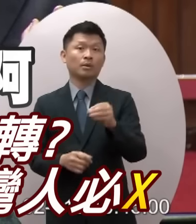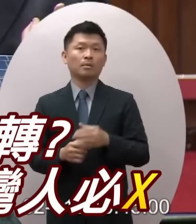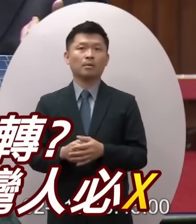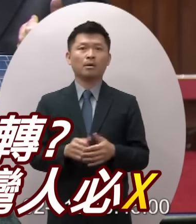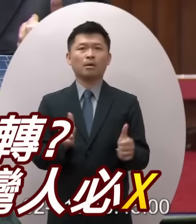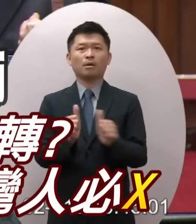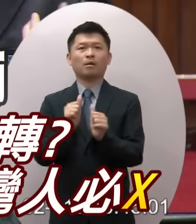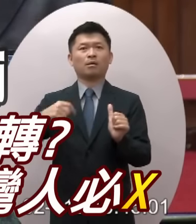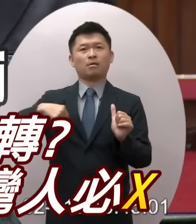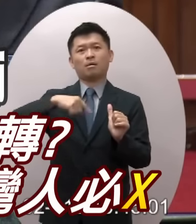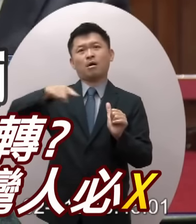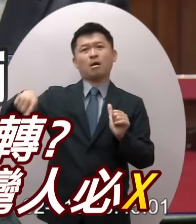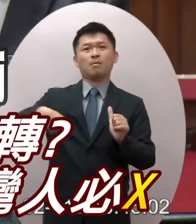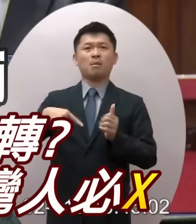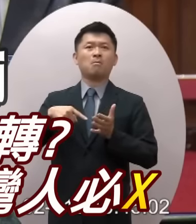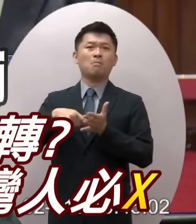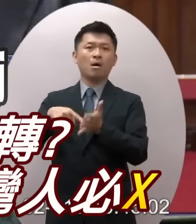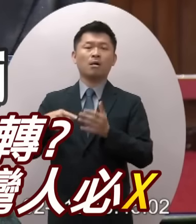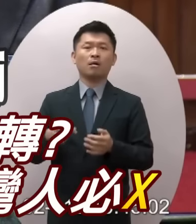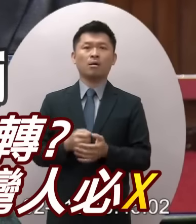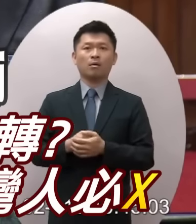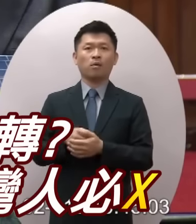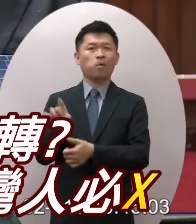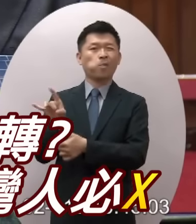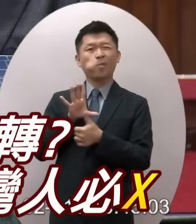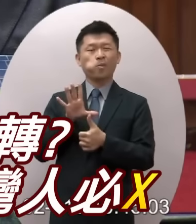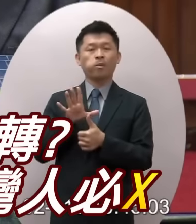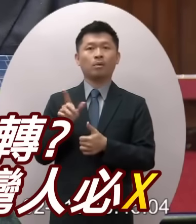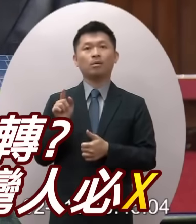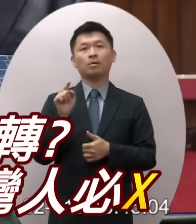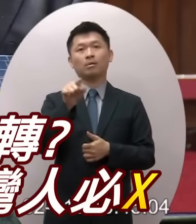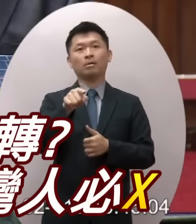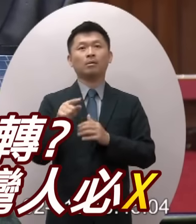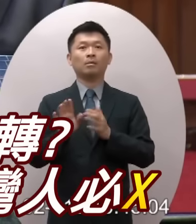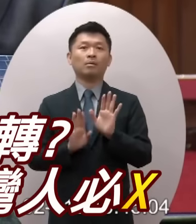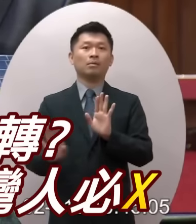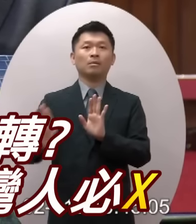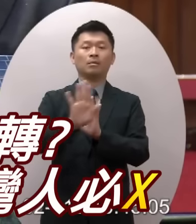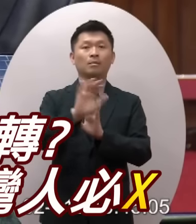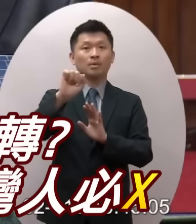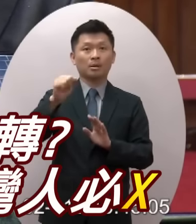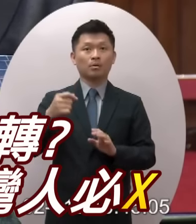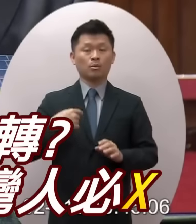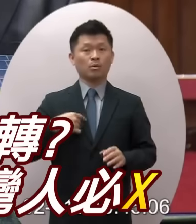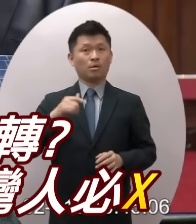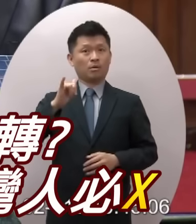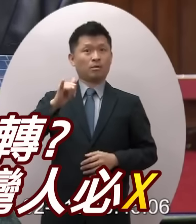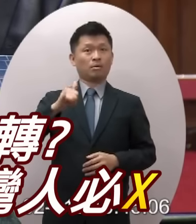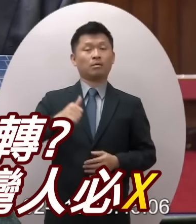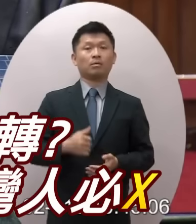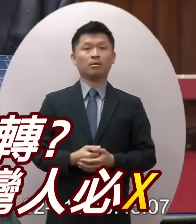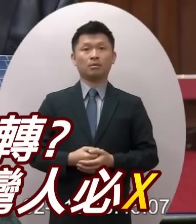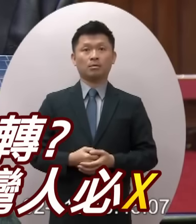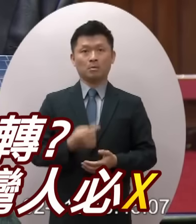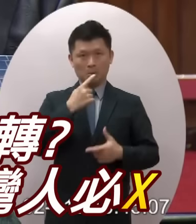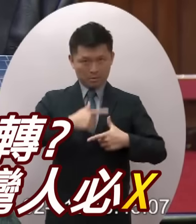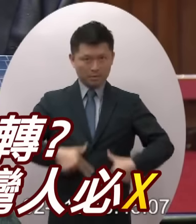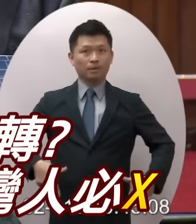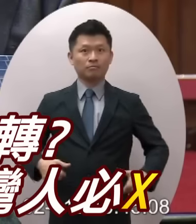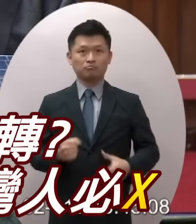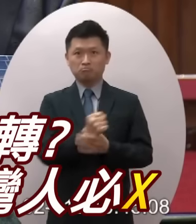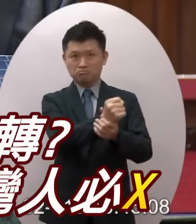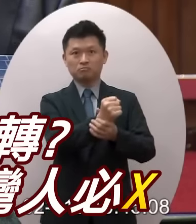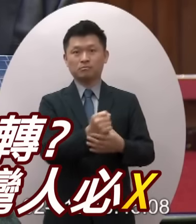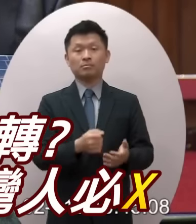靠阮啊！你摕阮的拳头要去争石狮，对无？ 无啦，哎， 我是无差呢。 委员，委员，我甲你报告。 我敢甲你小听